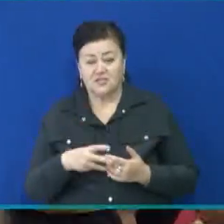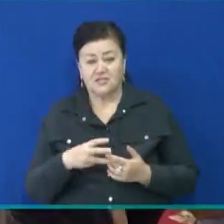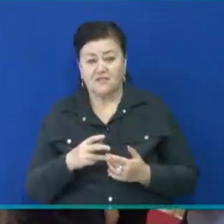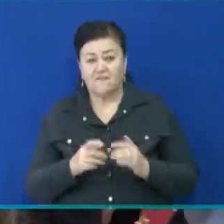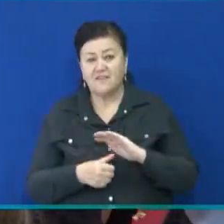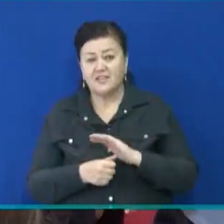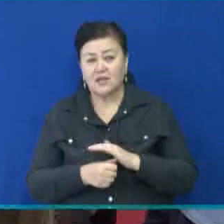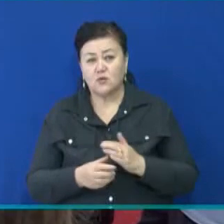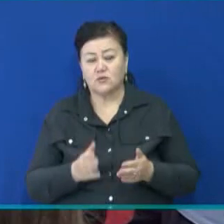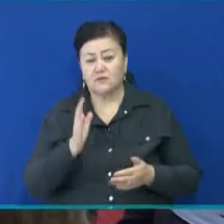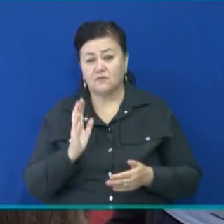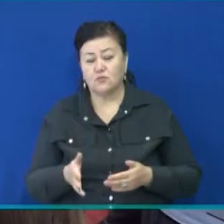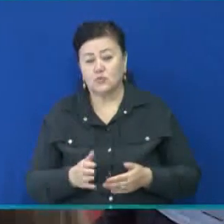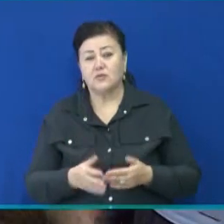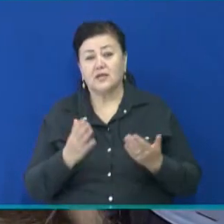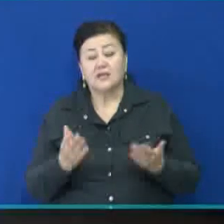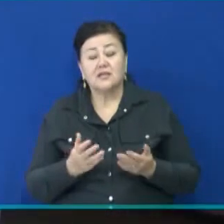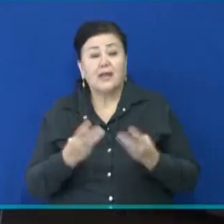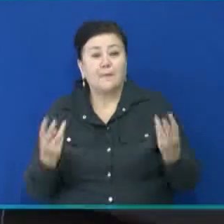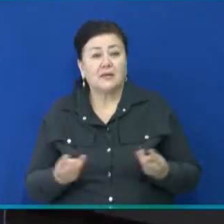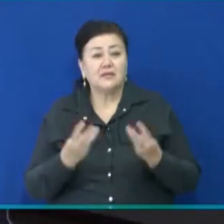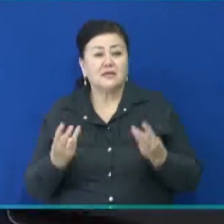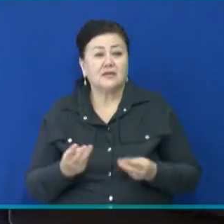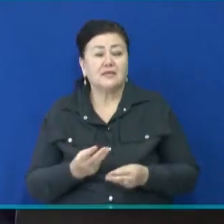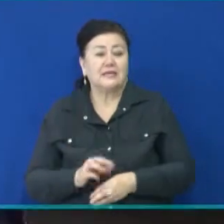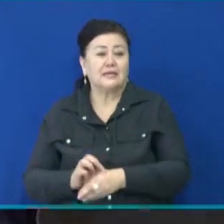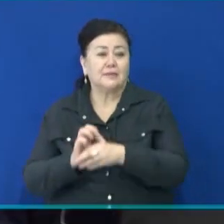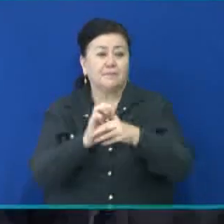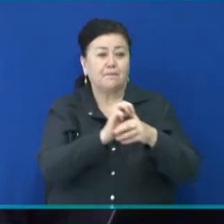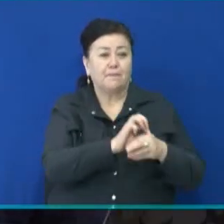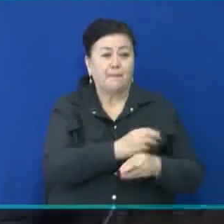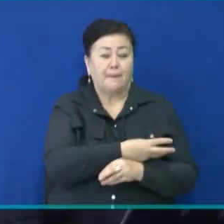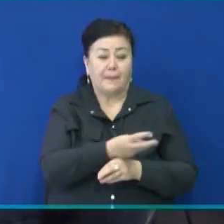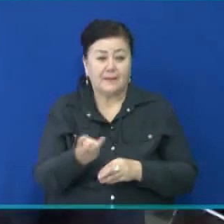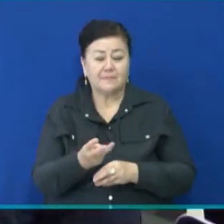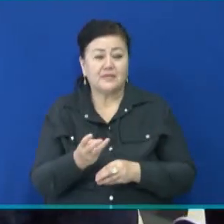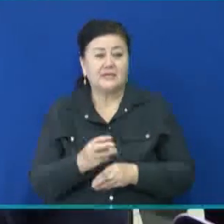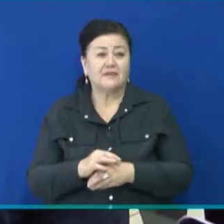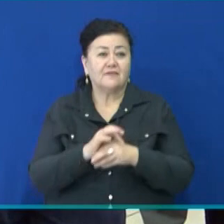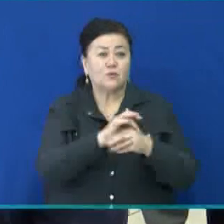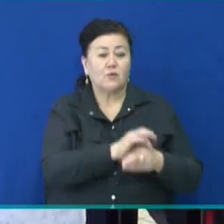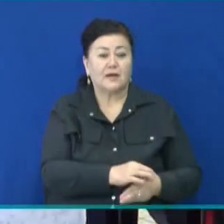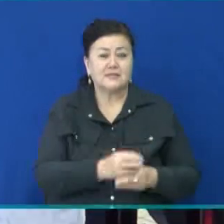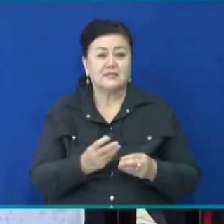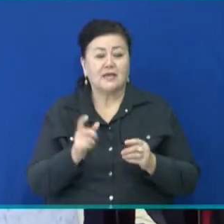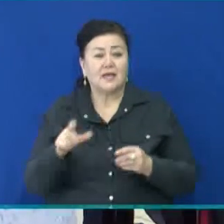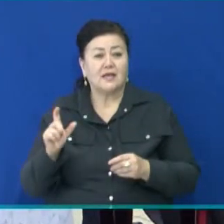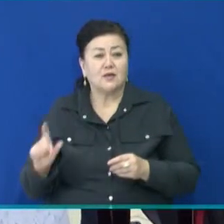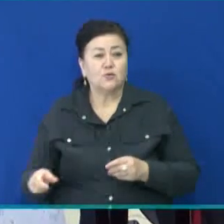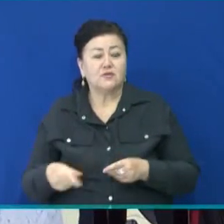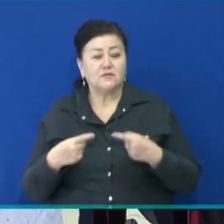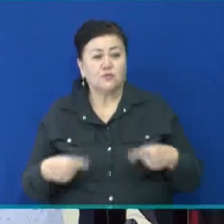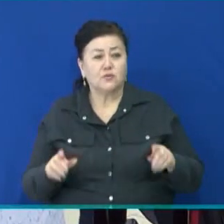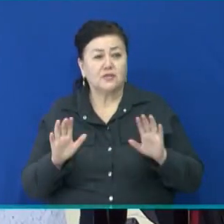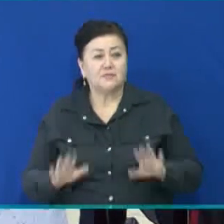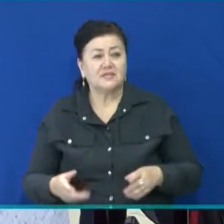быть использованы для тушения пожаров и эвакуации людей. В этом году было приобретено 242 единицы новой техники. В